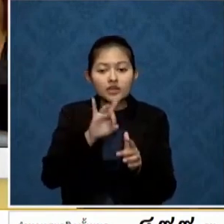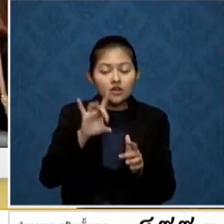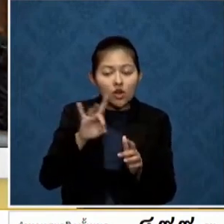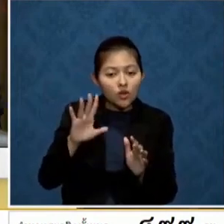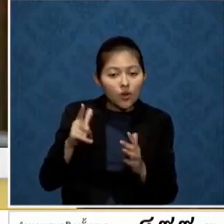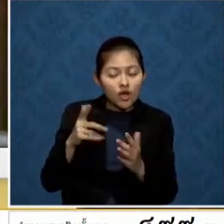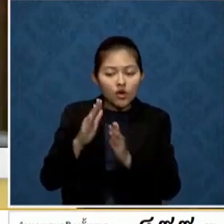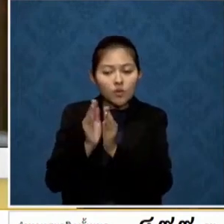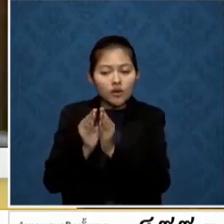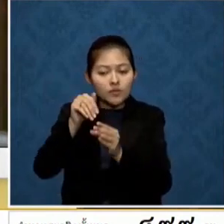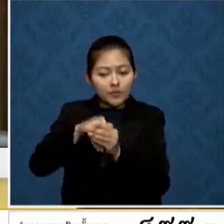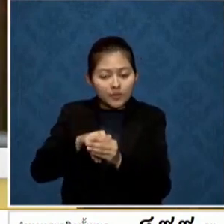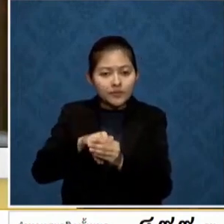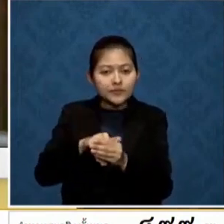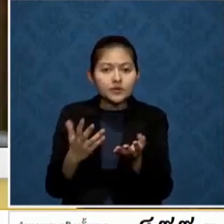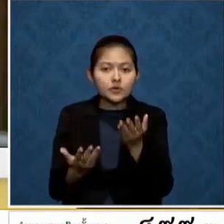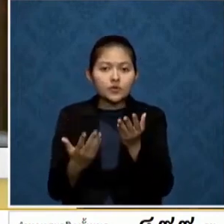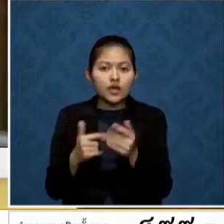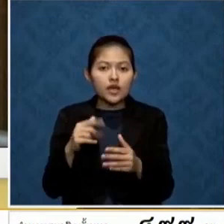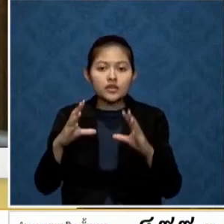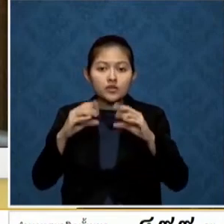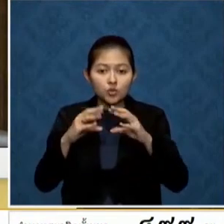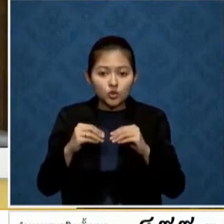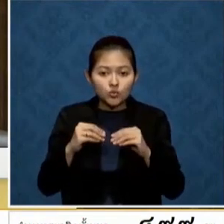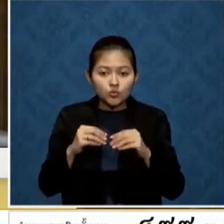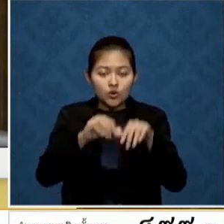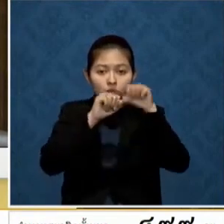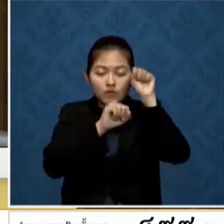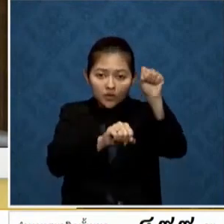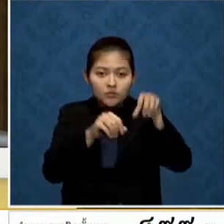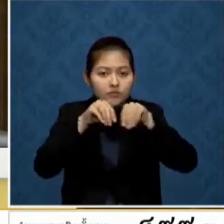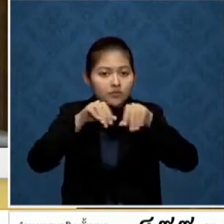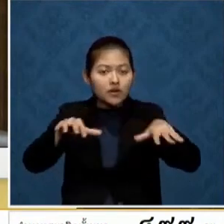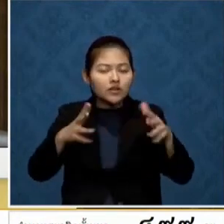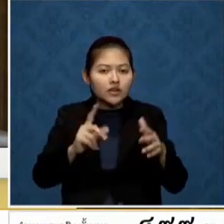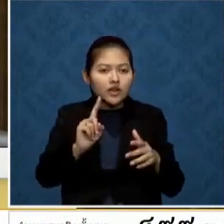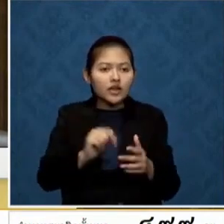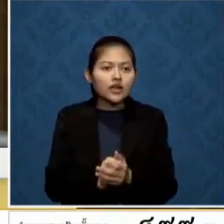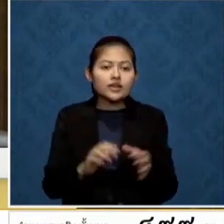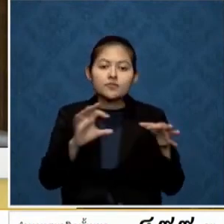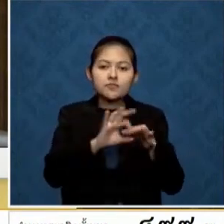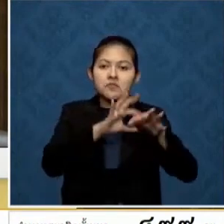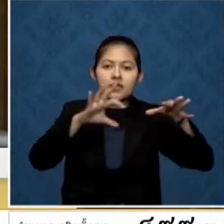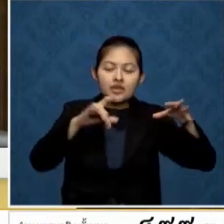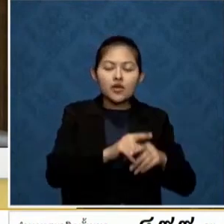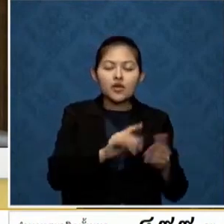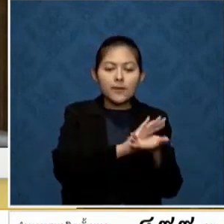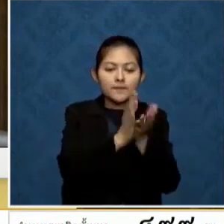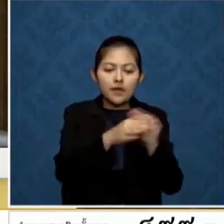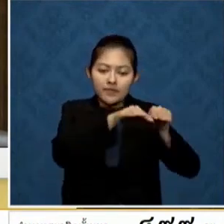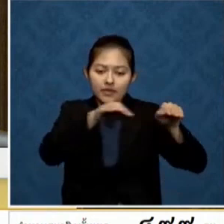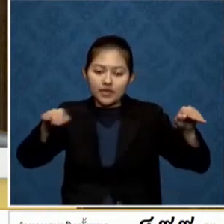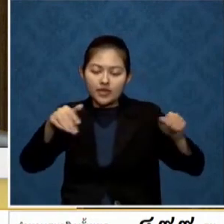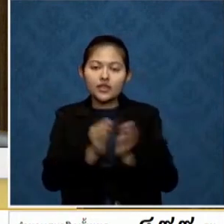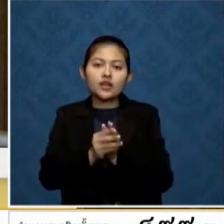เนี่ยต้องโหวตเปิดเผยหรือหมายถึงว่าให้ทั้งที่ประชุมนั้นโหวตแบบเปิดเผยนะครับดังนั้นการแก้ไขข้อนี้ไม่ได้เกี่ยวข้องอะไรเลยกับการไปปรับเกณฑ์เรื่องการลง